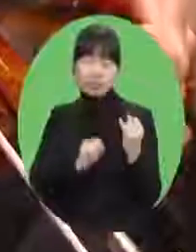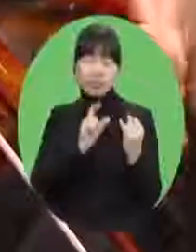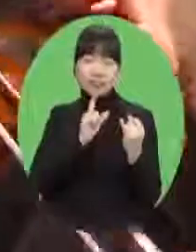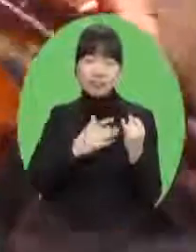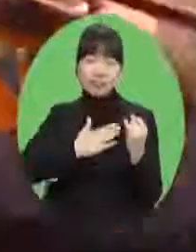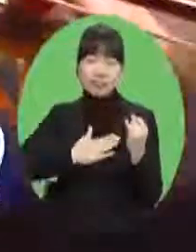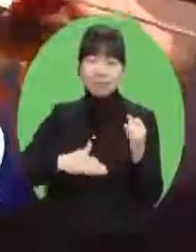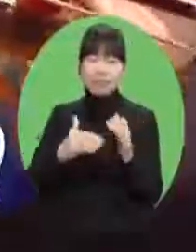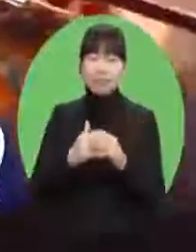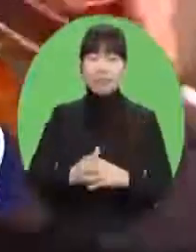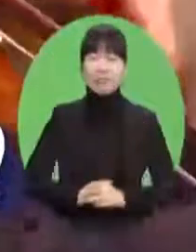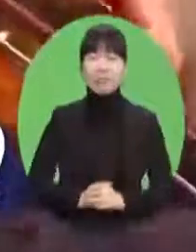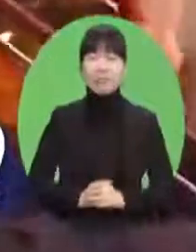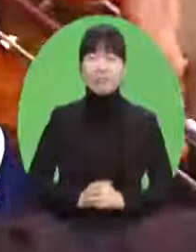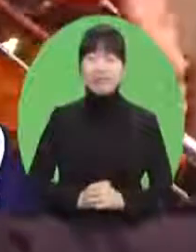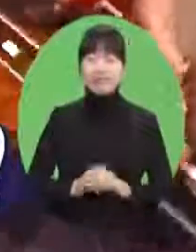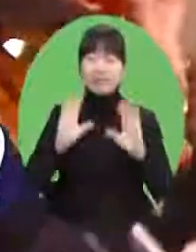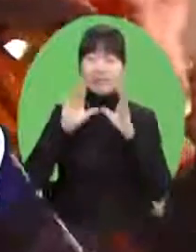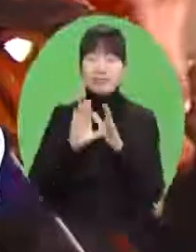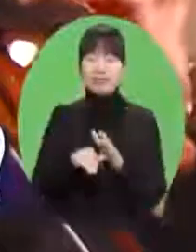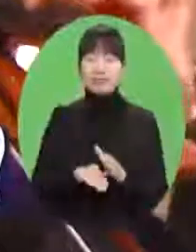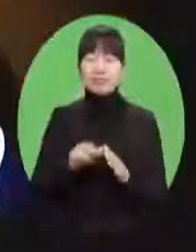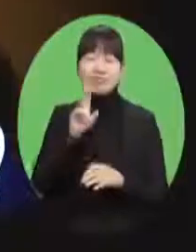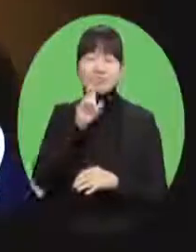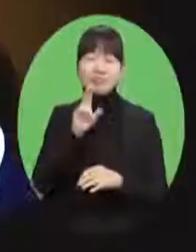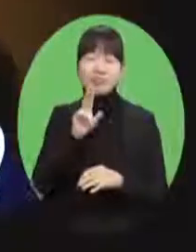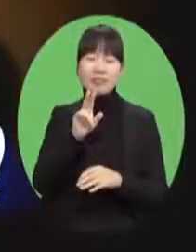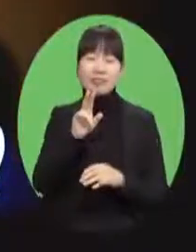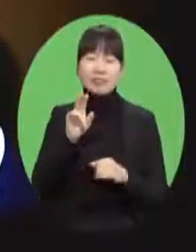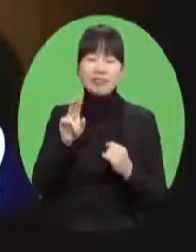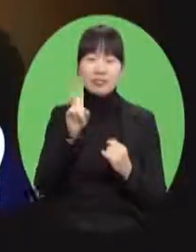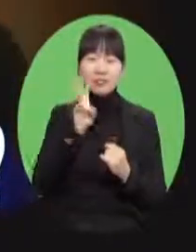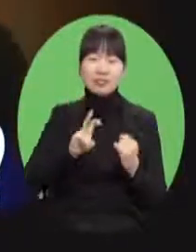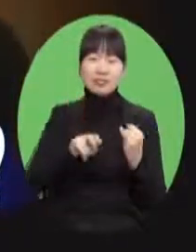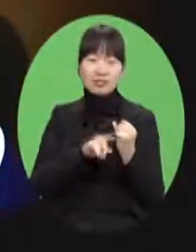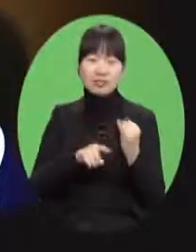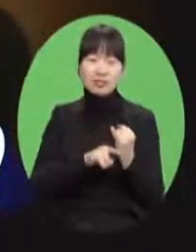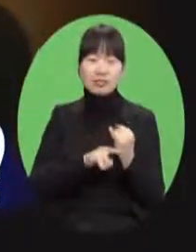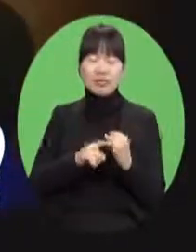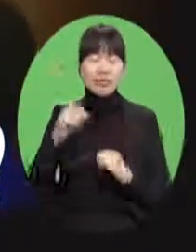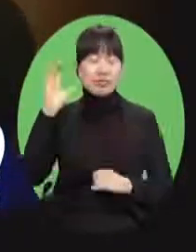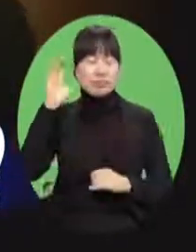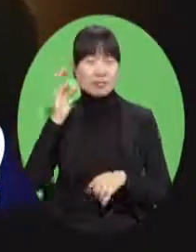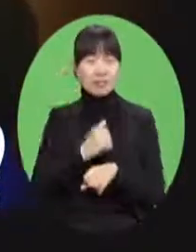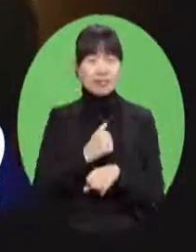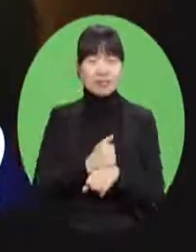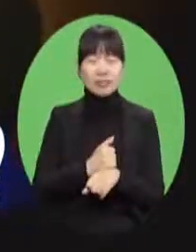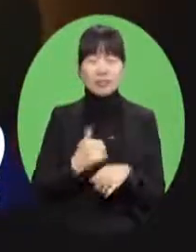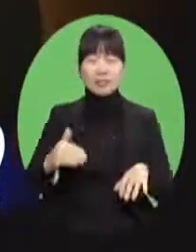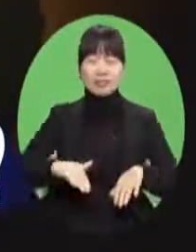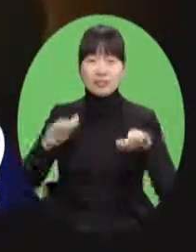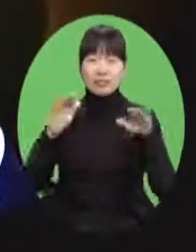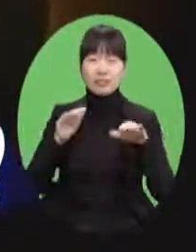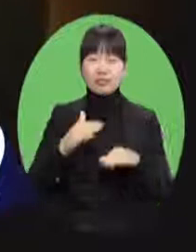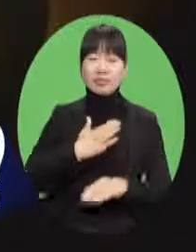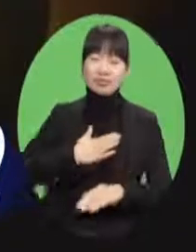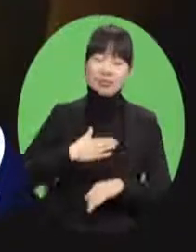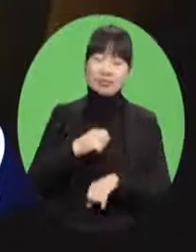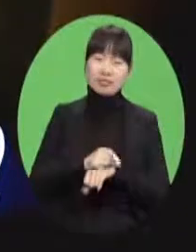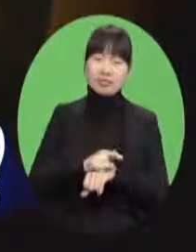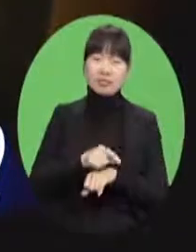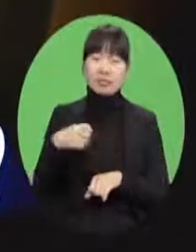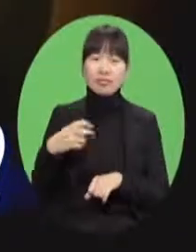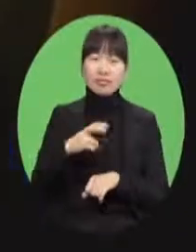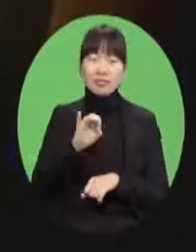알고 있습니다. 태아기에 태교, 음악 태교를 접하면 성장한 아이는 감수성과 인지력이 발달합니다.